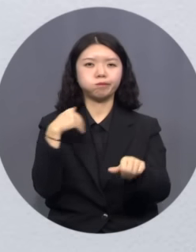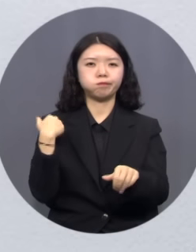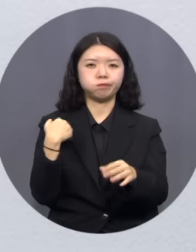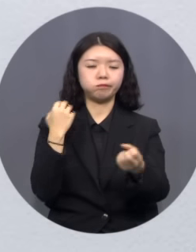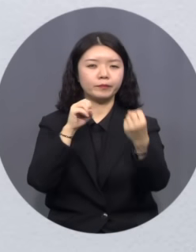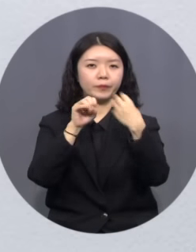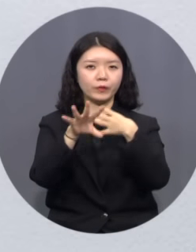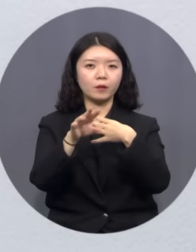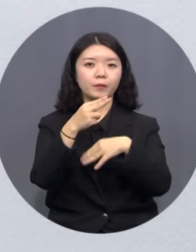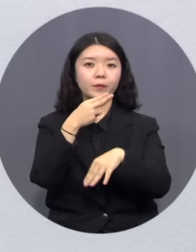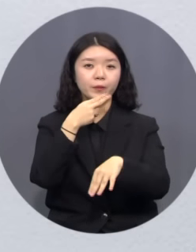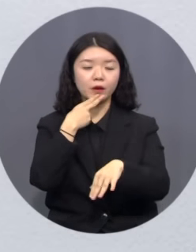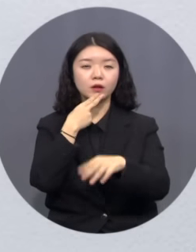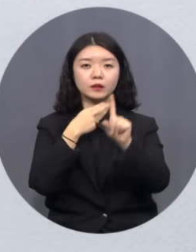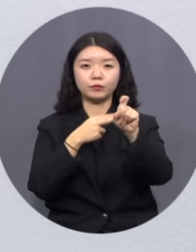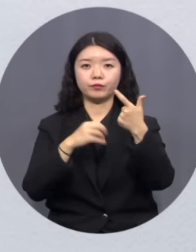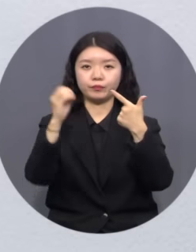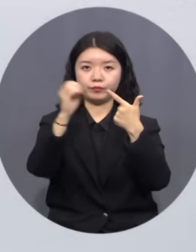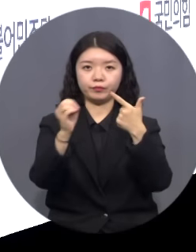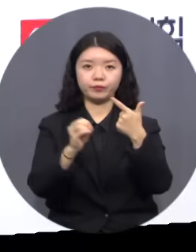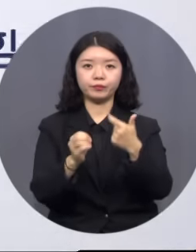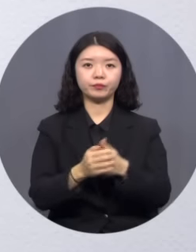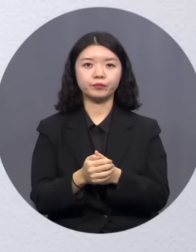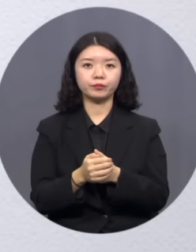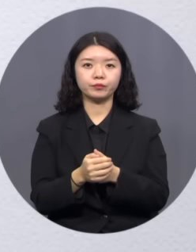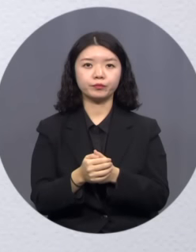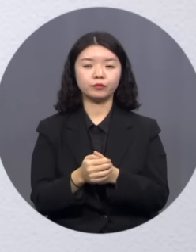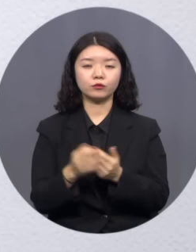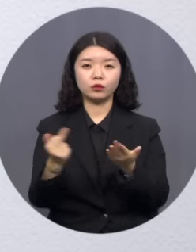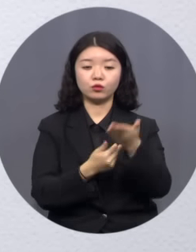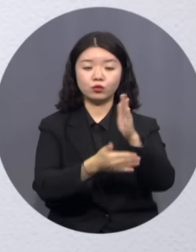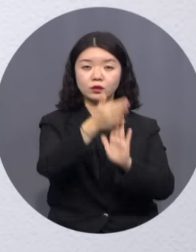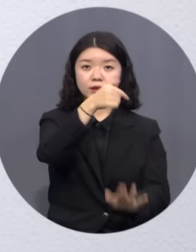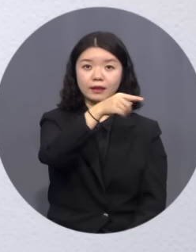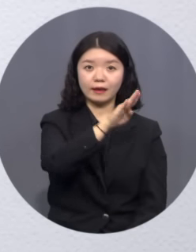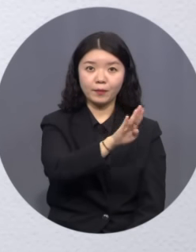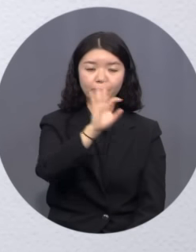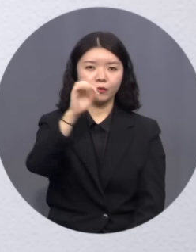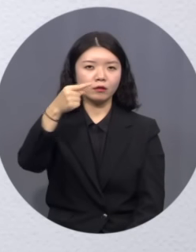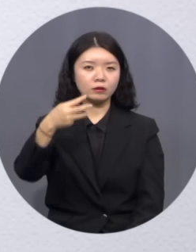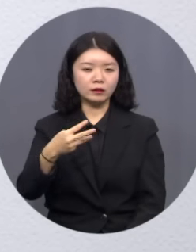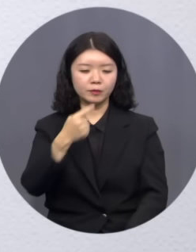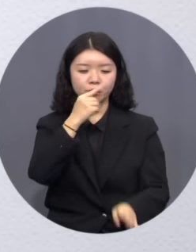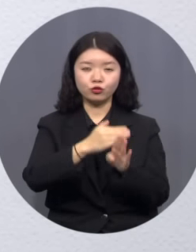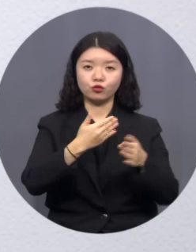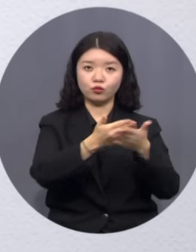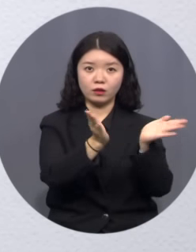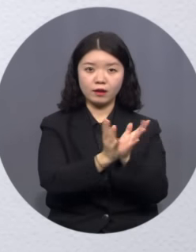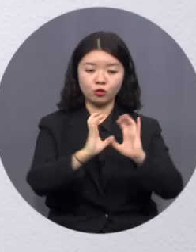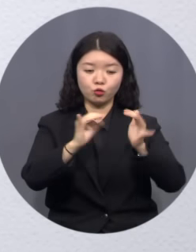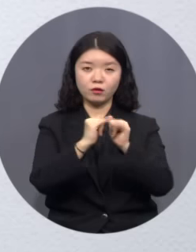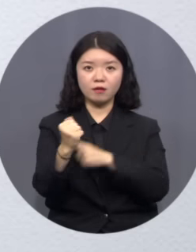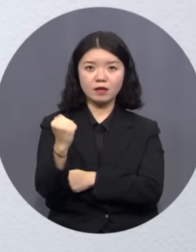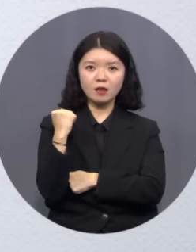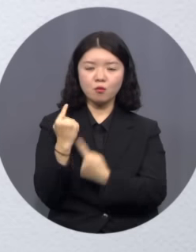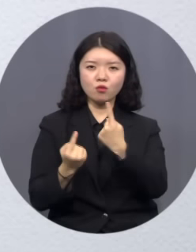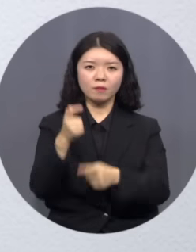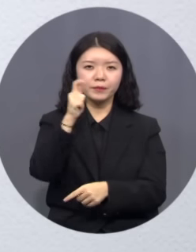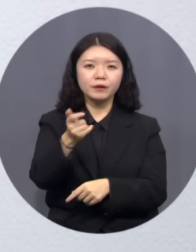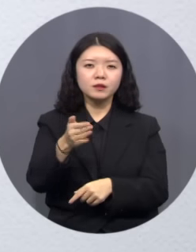무응답이 16% 보였습니다 제주시 갑과 을에서는 민주당이 국민의임에 앞섰지만